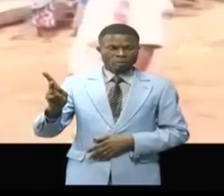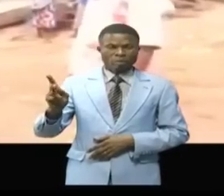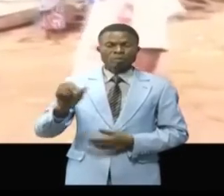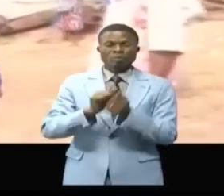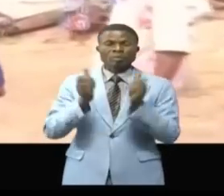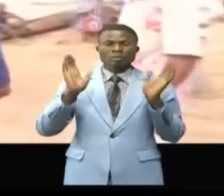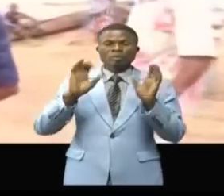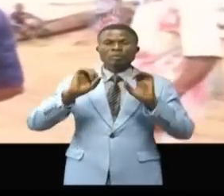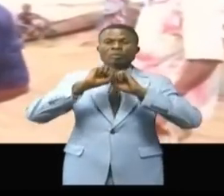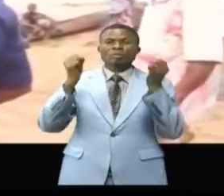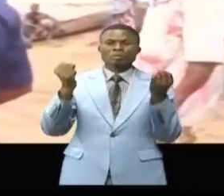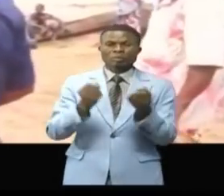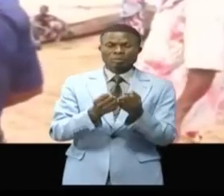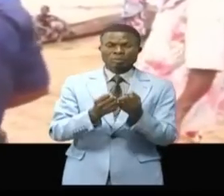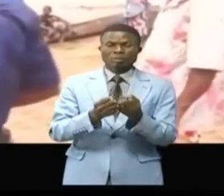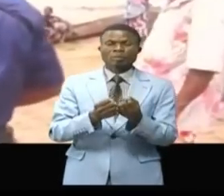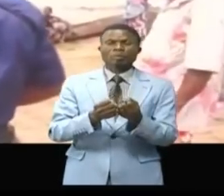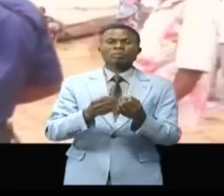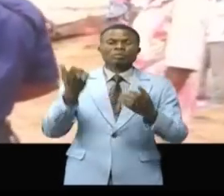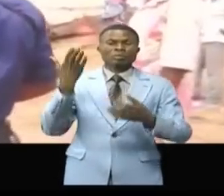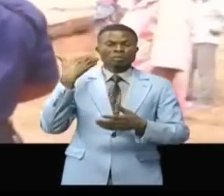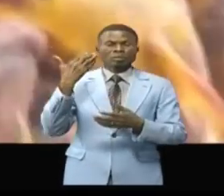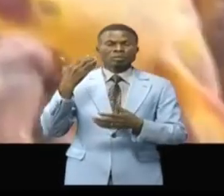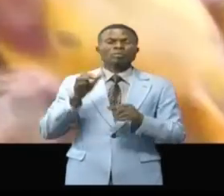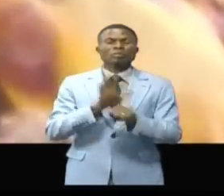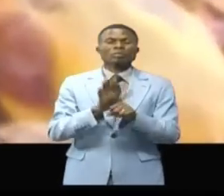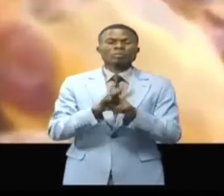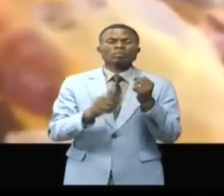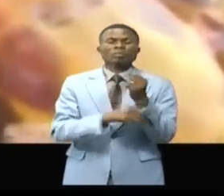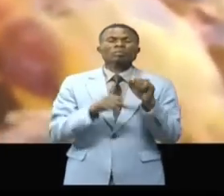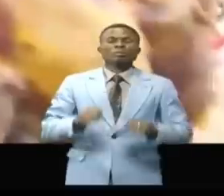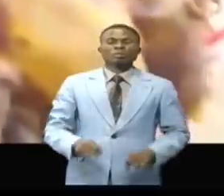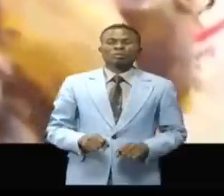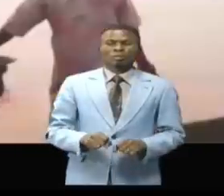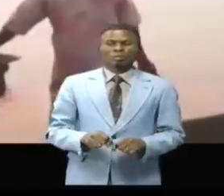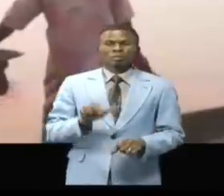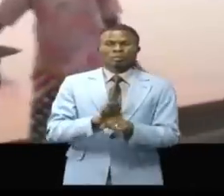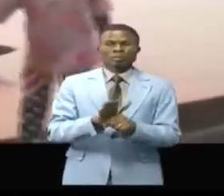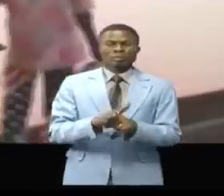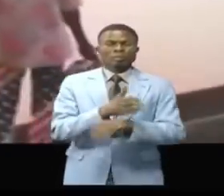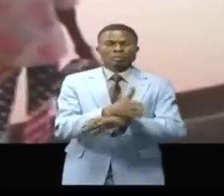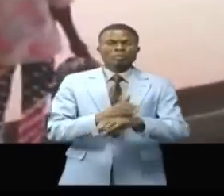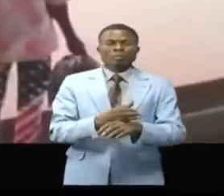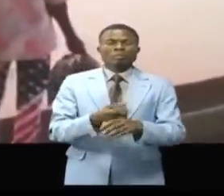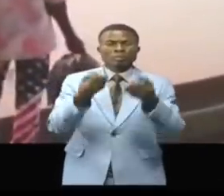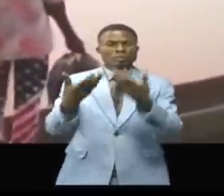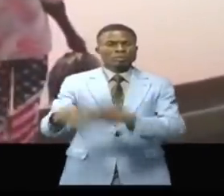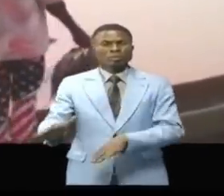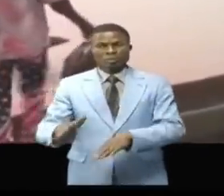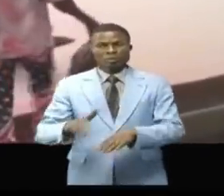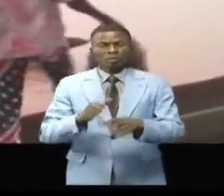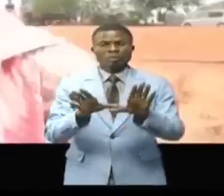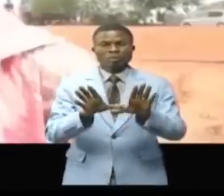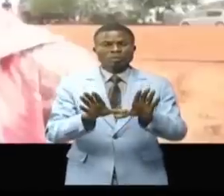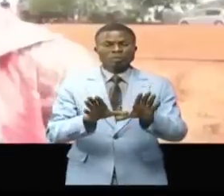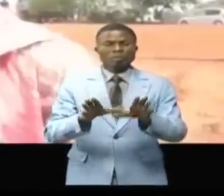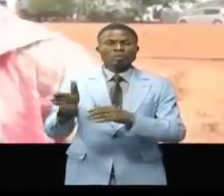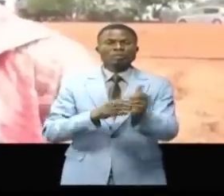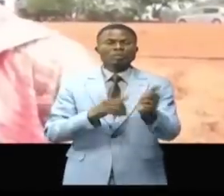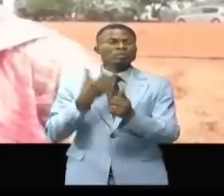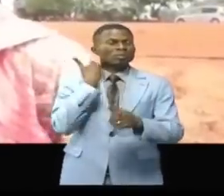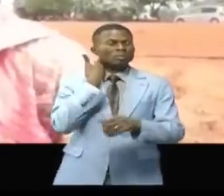catastrophe sociale et écologique avait causé mort d'hommes, la disparition de diverses espèces aquatiques et l'apparition de diverses